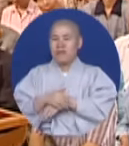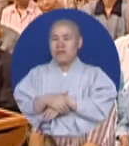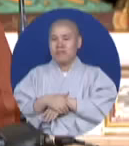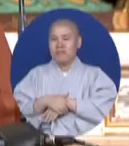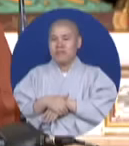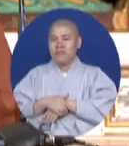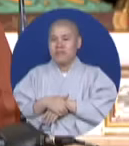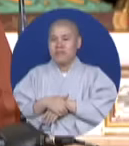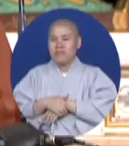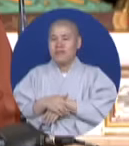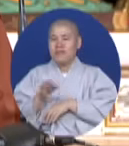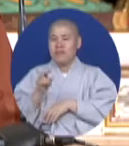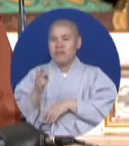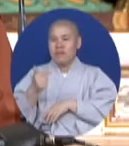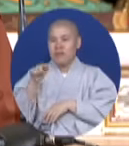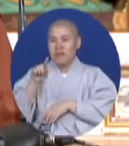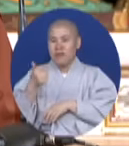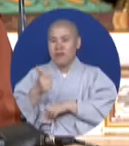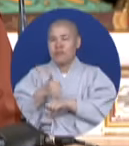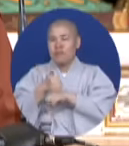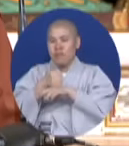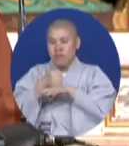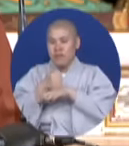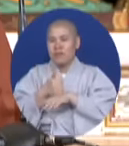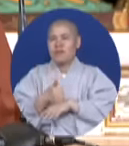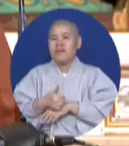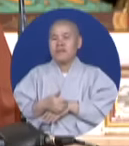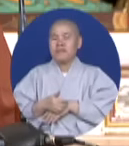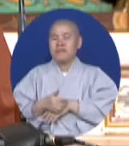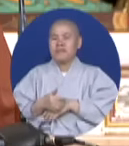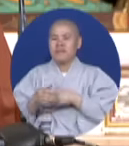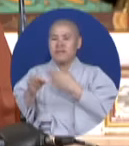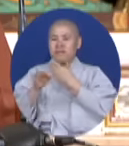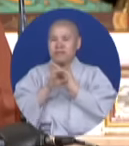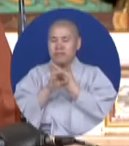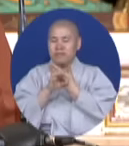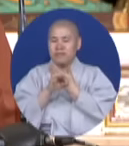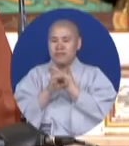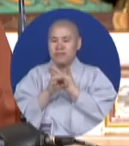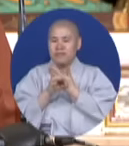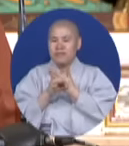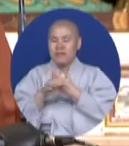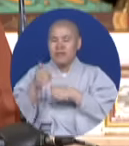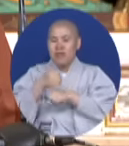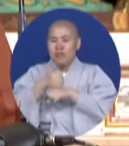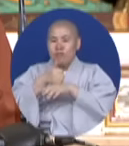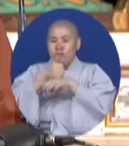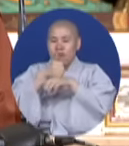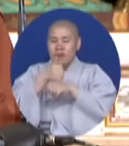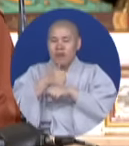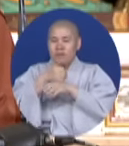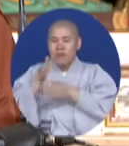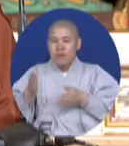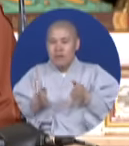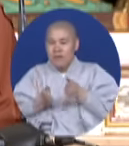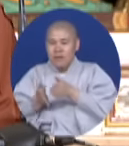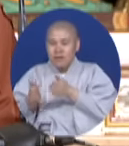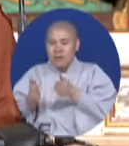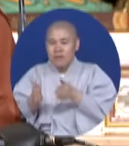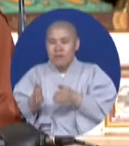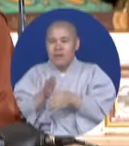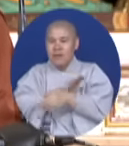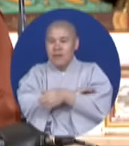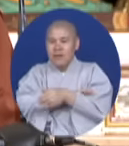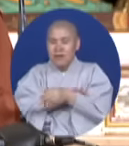이게 이제 출세간인 거예요. 그러면 보살이 보살도를 많이